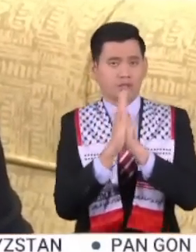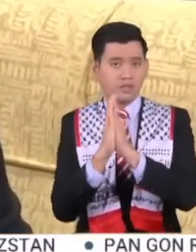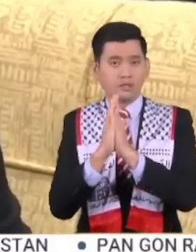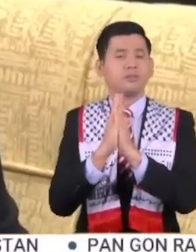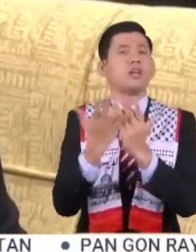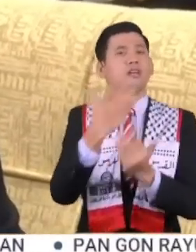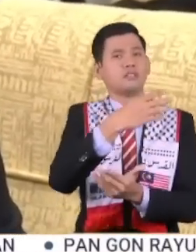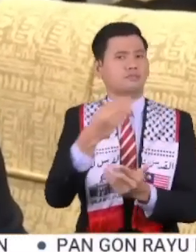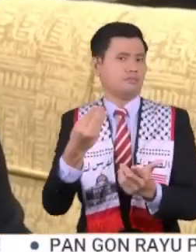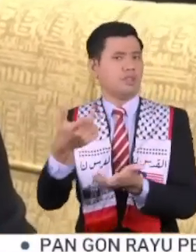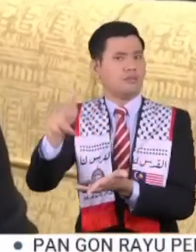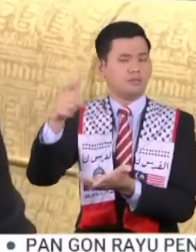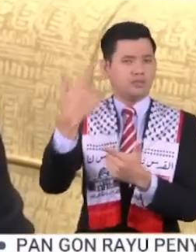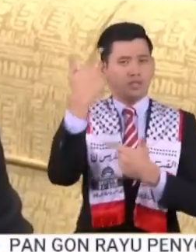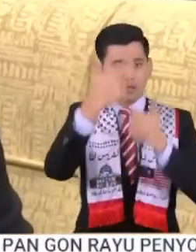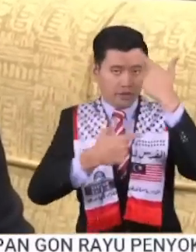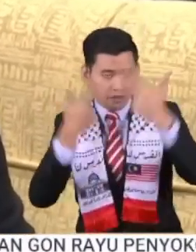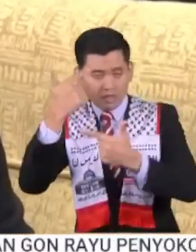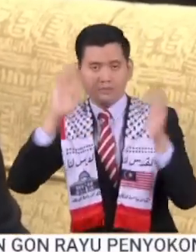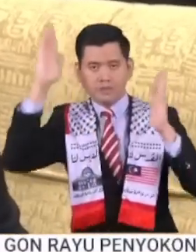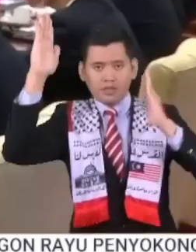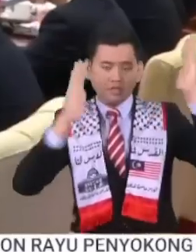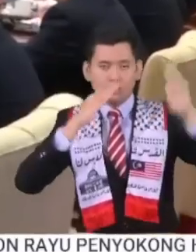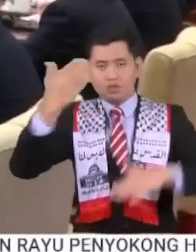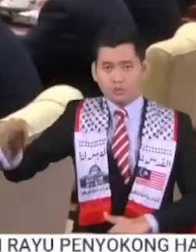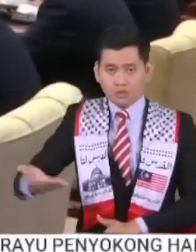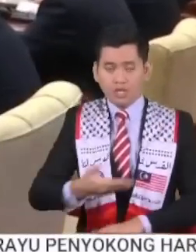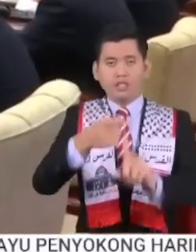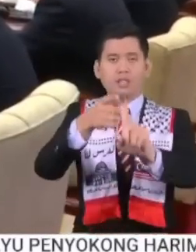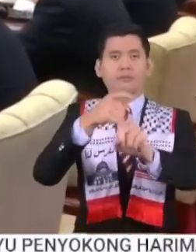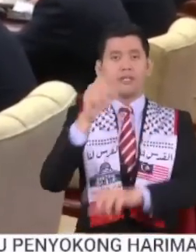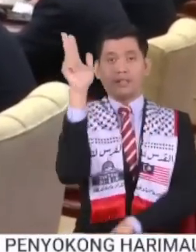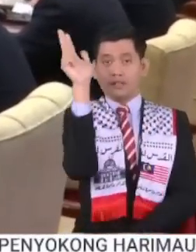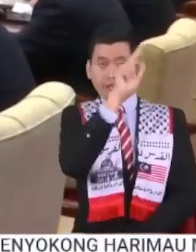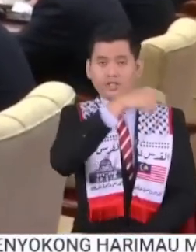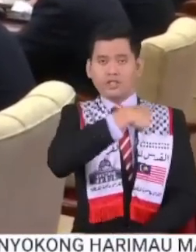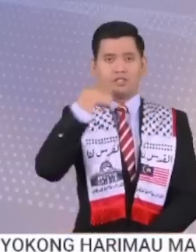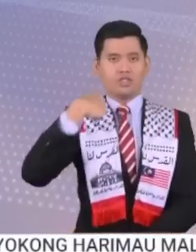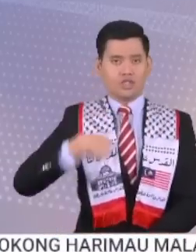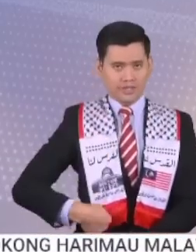Ahad lepas adalah atas jemputan kerajaan republik itu.